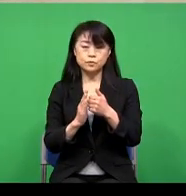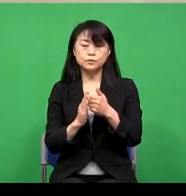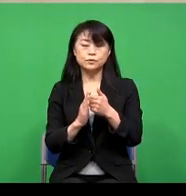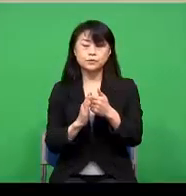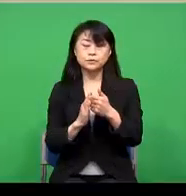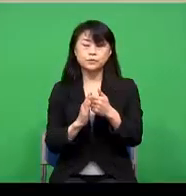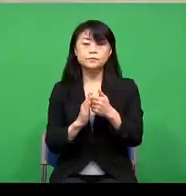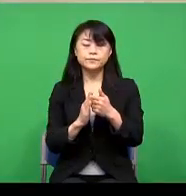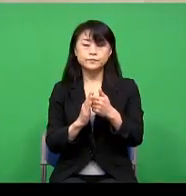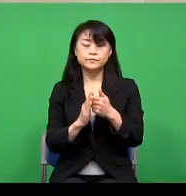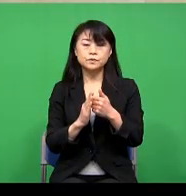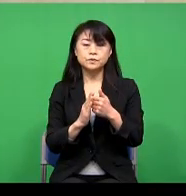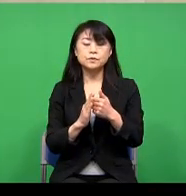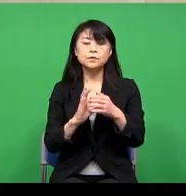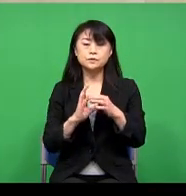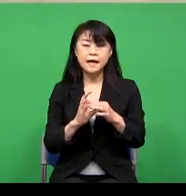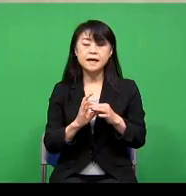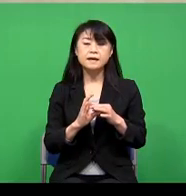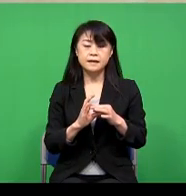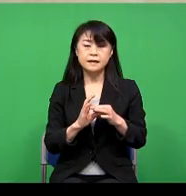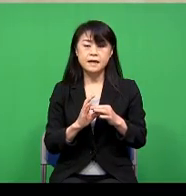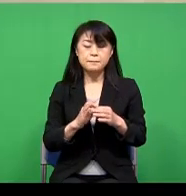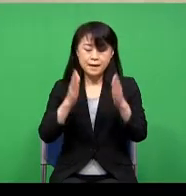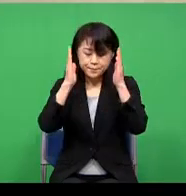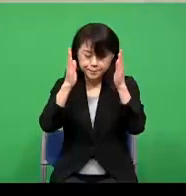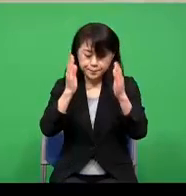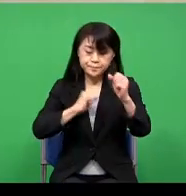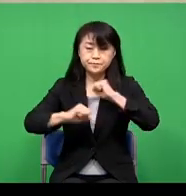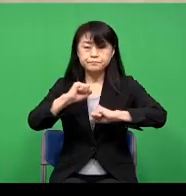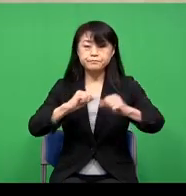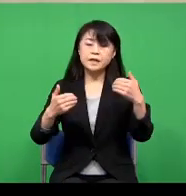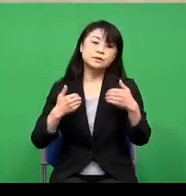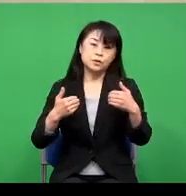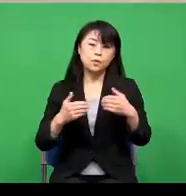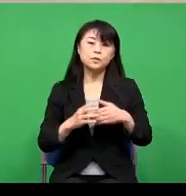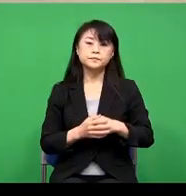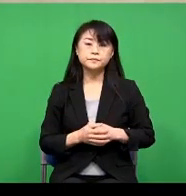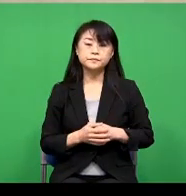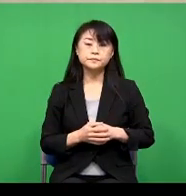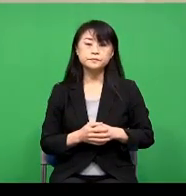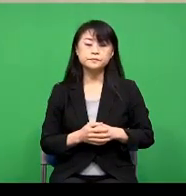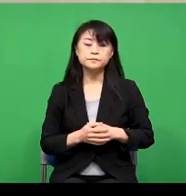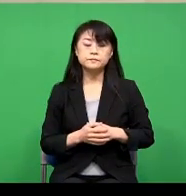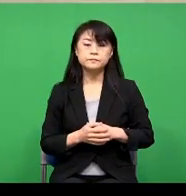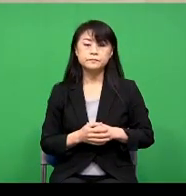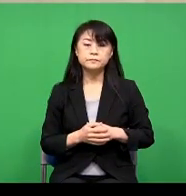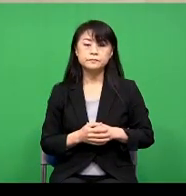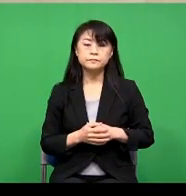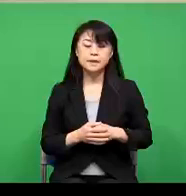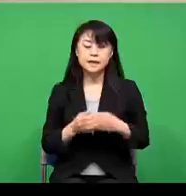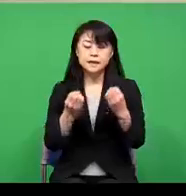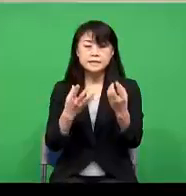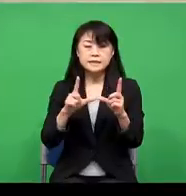ども、まあ、そのことによってあの社会経済活動が停滞しすぎてですね、ます